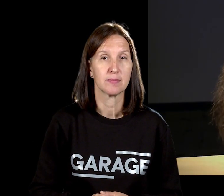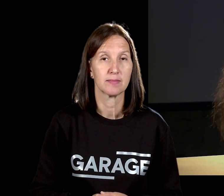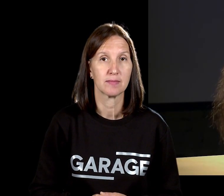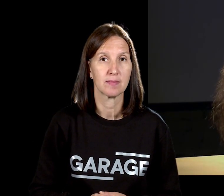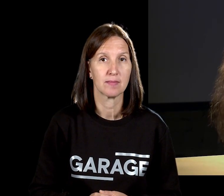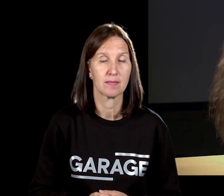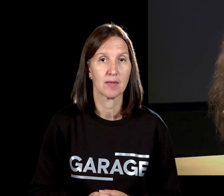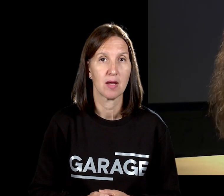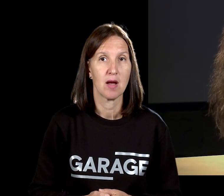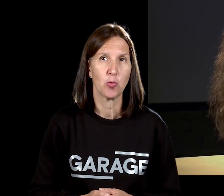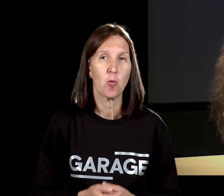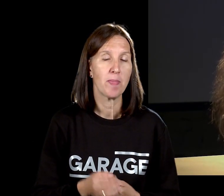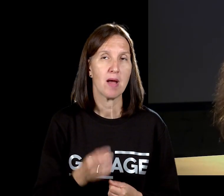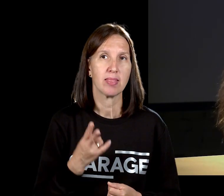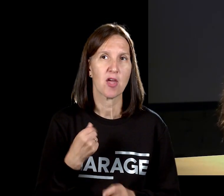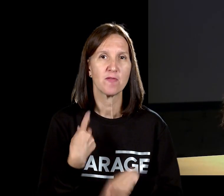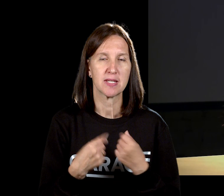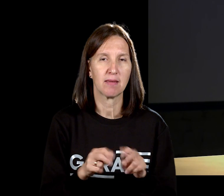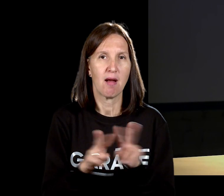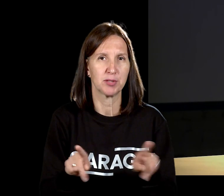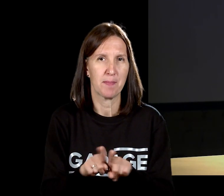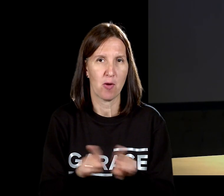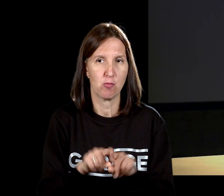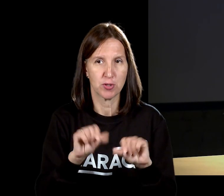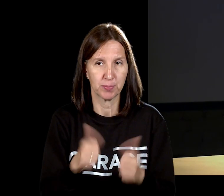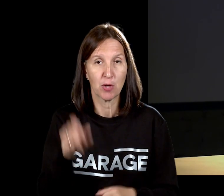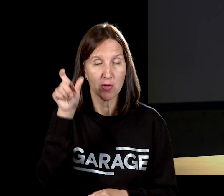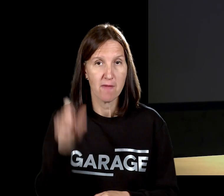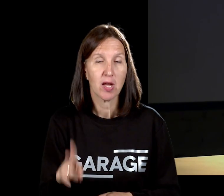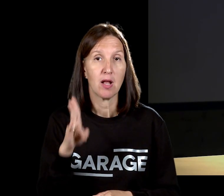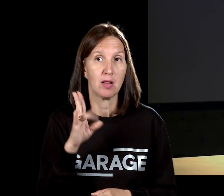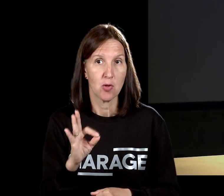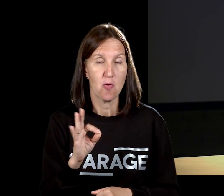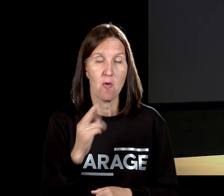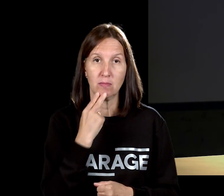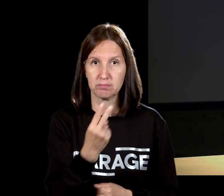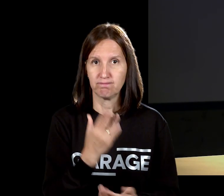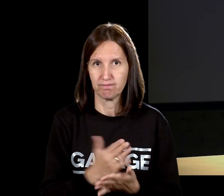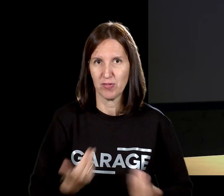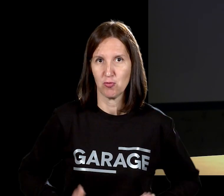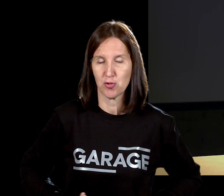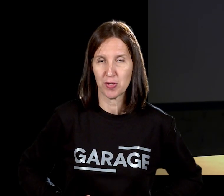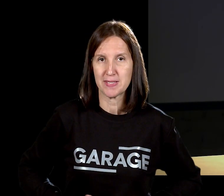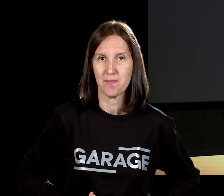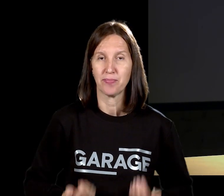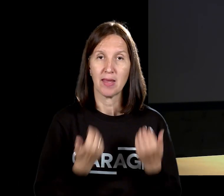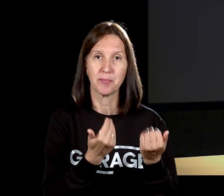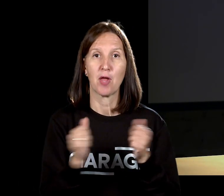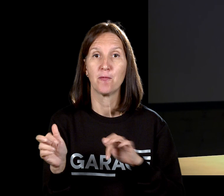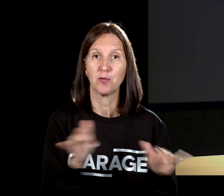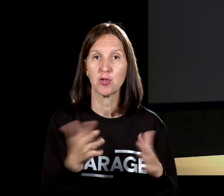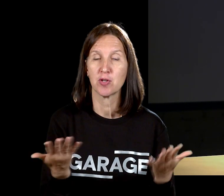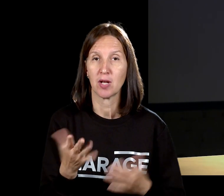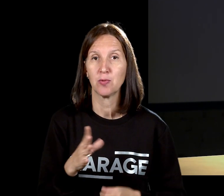может быть, не всегда антропоморфными, но вполне ощутимо живыми. И вообще это как бы то движение, которое